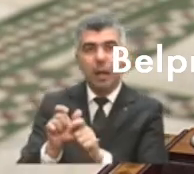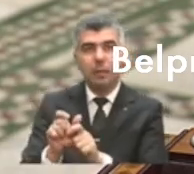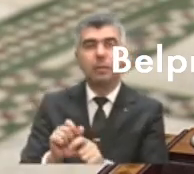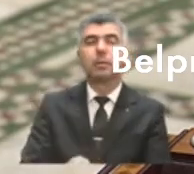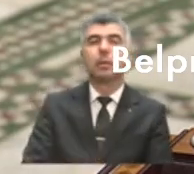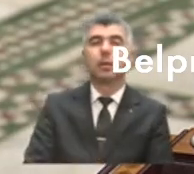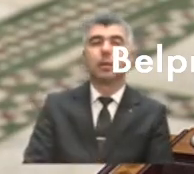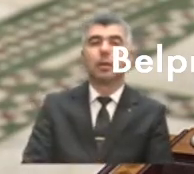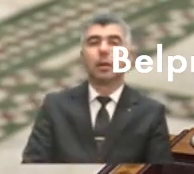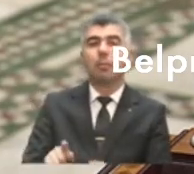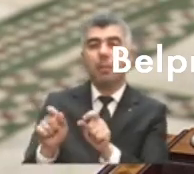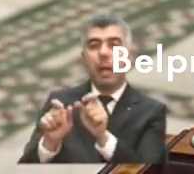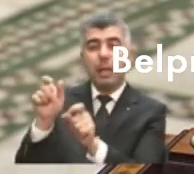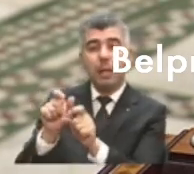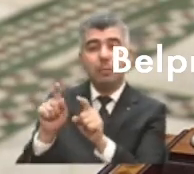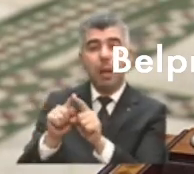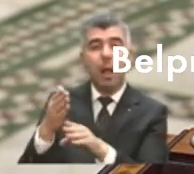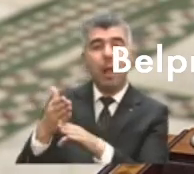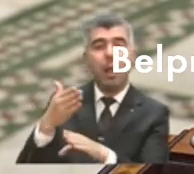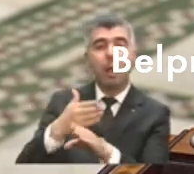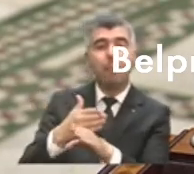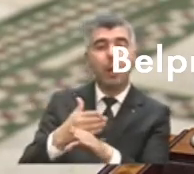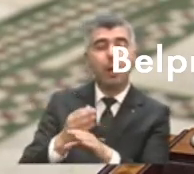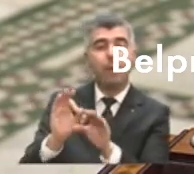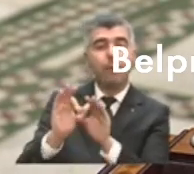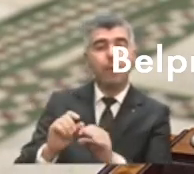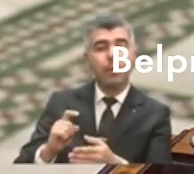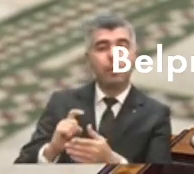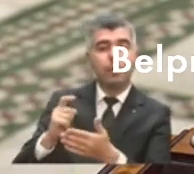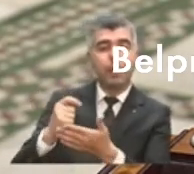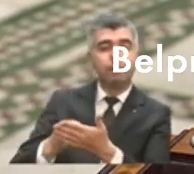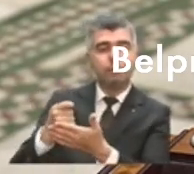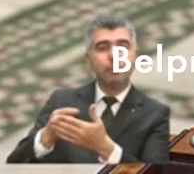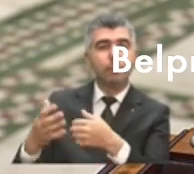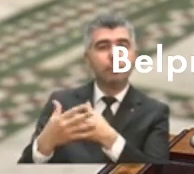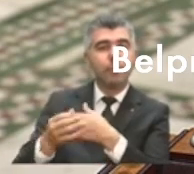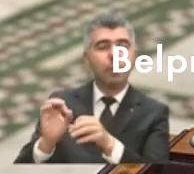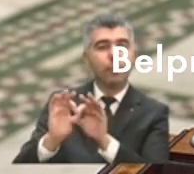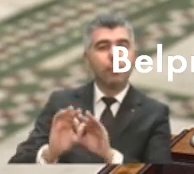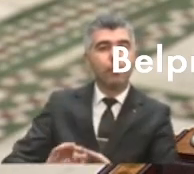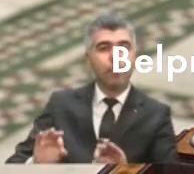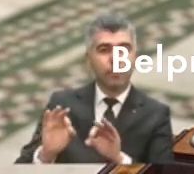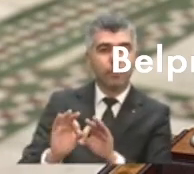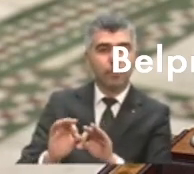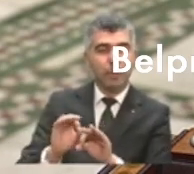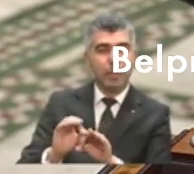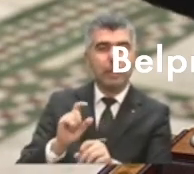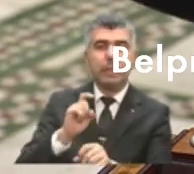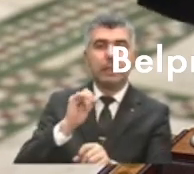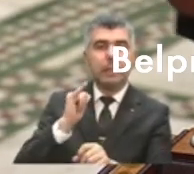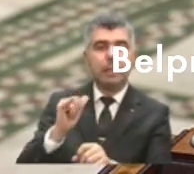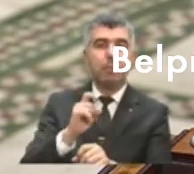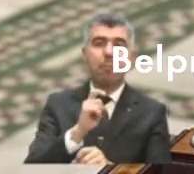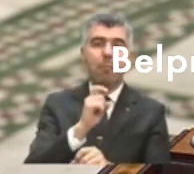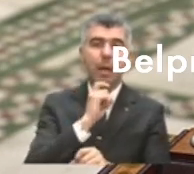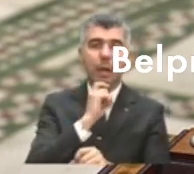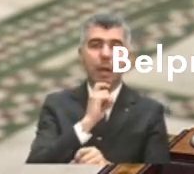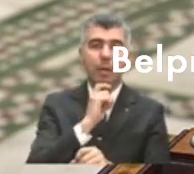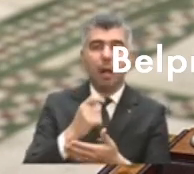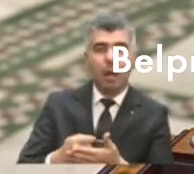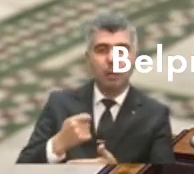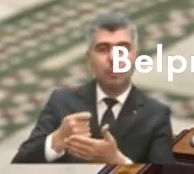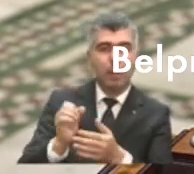هذا مساله هي ديناميكيه، كتبقى غدا وكتغير كل مره، ماشي غتبقى ديما راه هي ستاتيك، دائما هي كاينه واحد انسيرتان